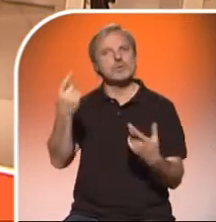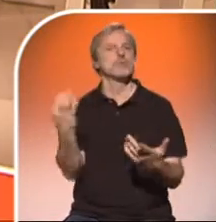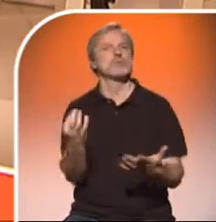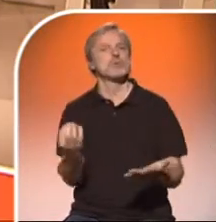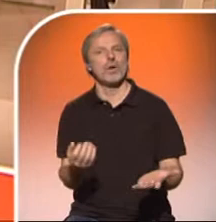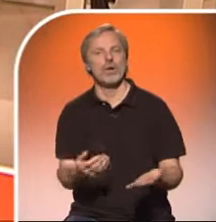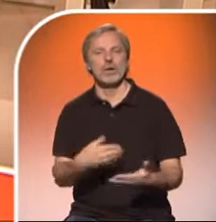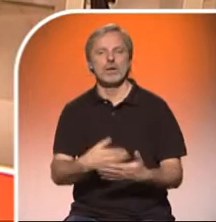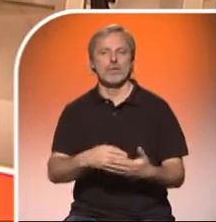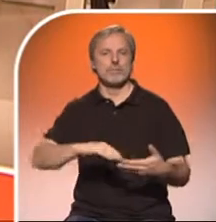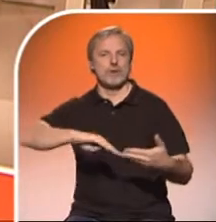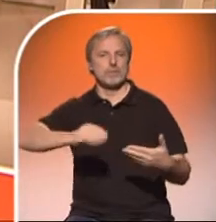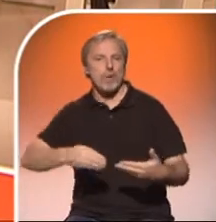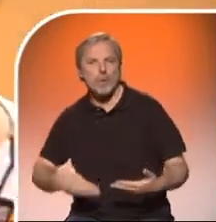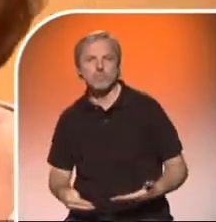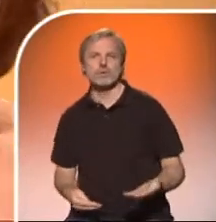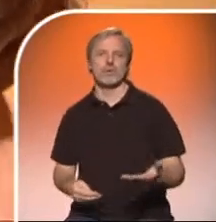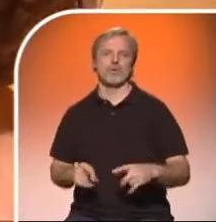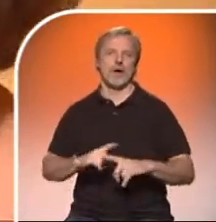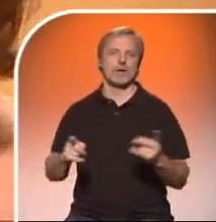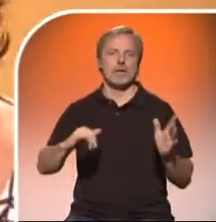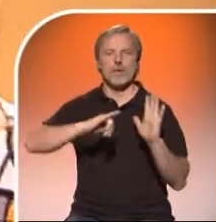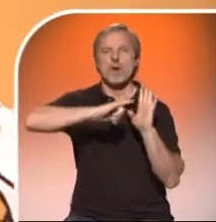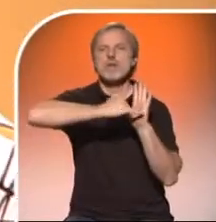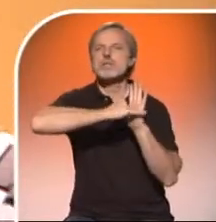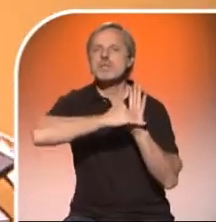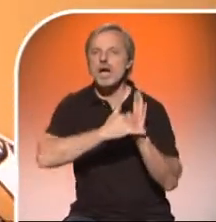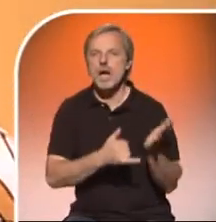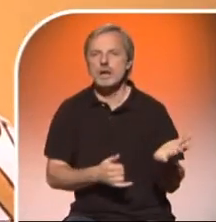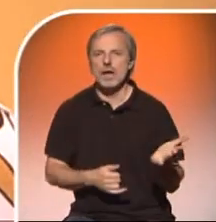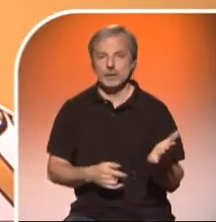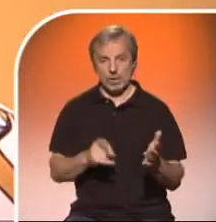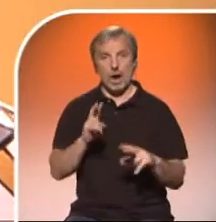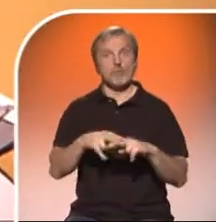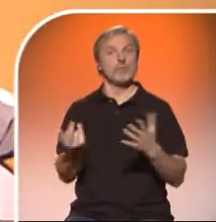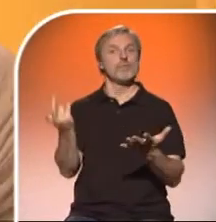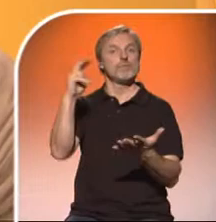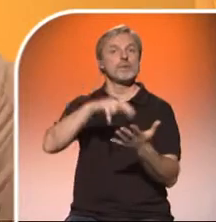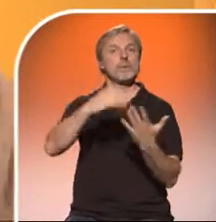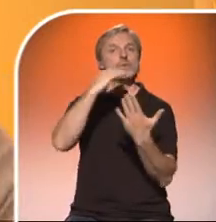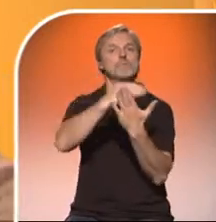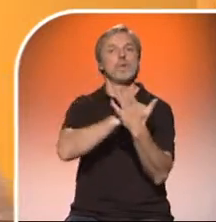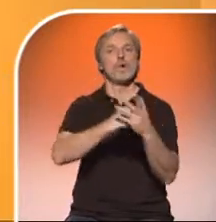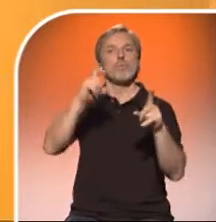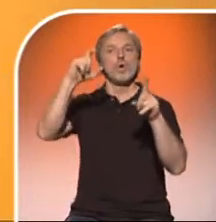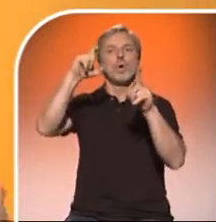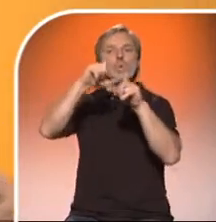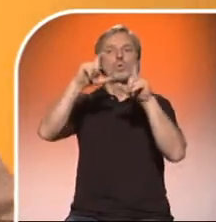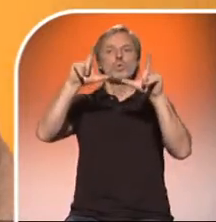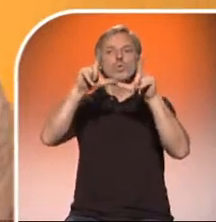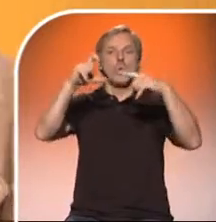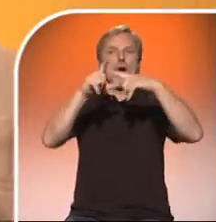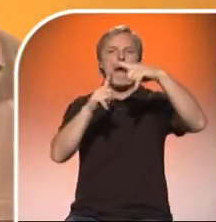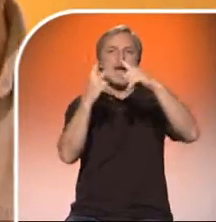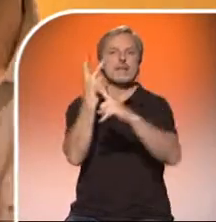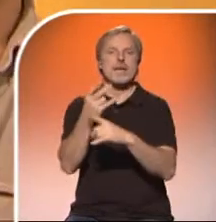autogramiády, nějaké prezentace CDčka, teď jsme slyšeli malou ochutnávku. Určitě, budou to určitě. Duety s Českou televizí. Jak se těšíte na duety? Já se těším strašně.